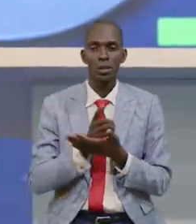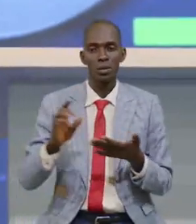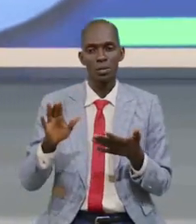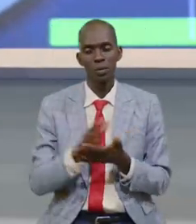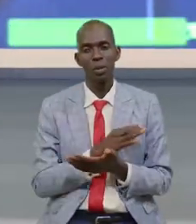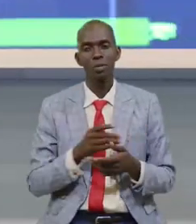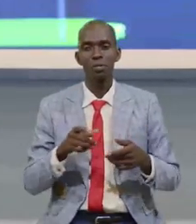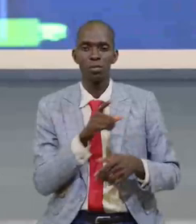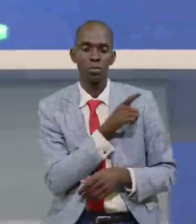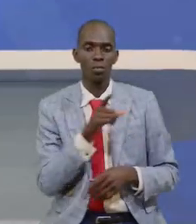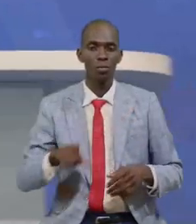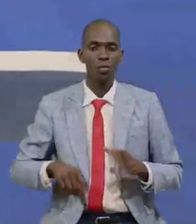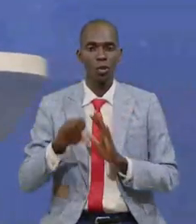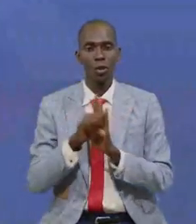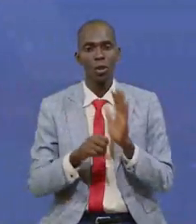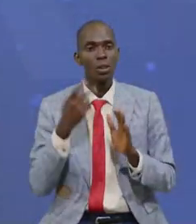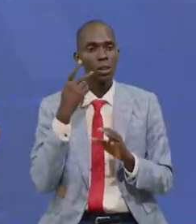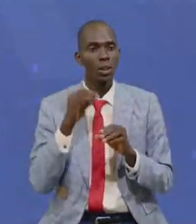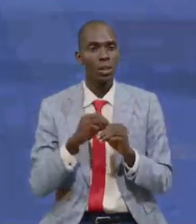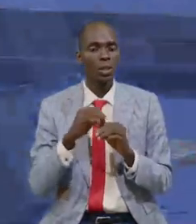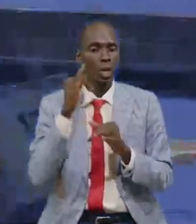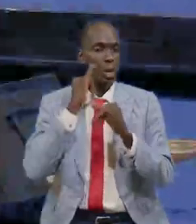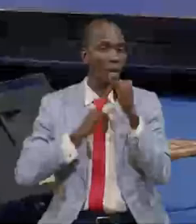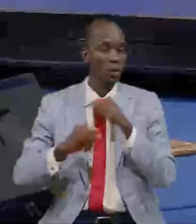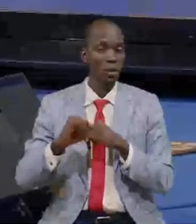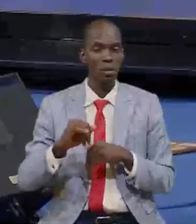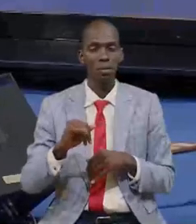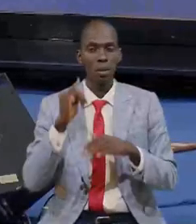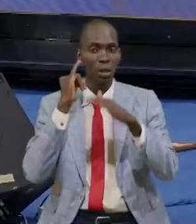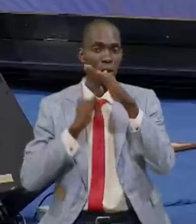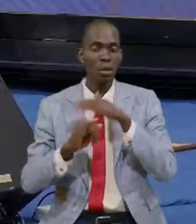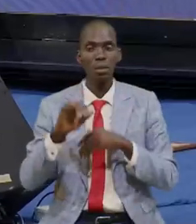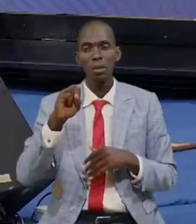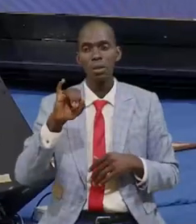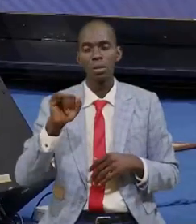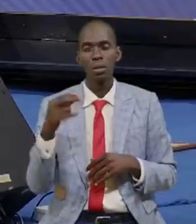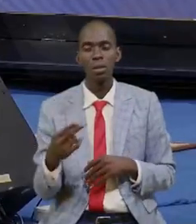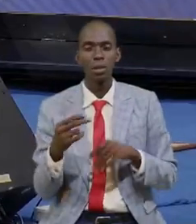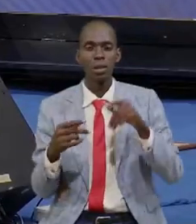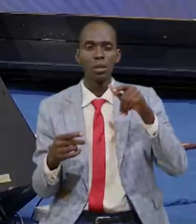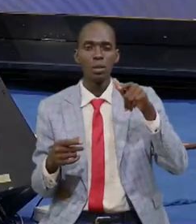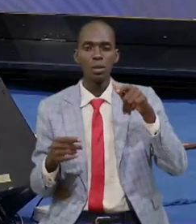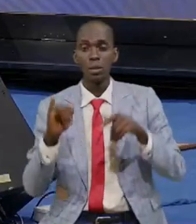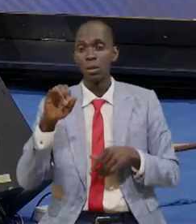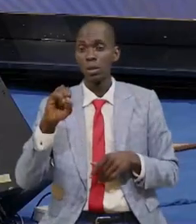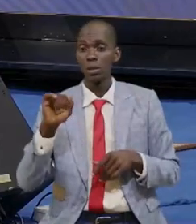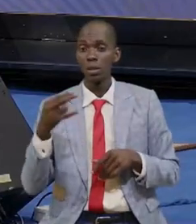divine. Nous allons à Ésaïe, Ésaïe 26,